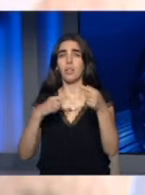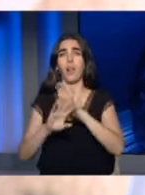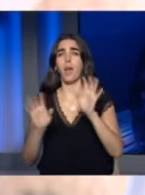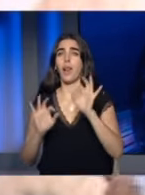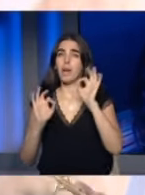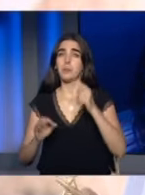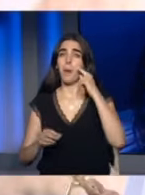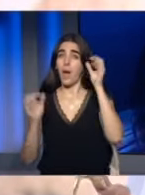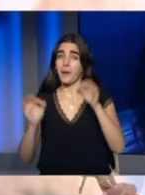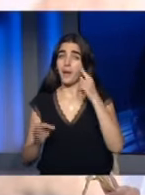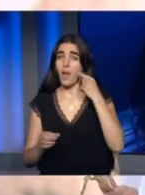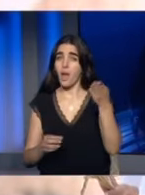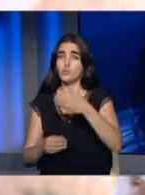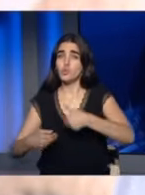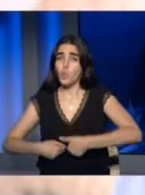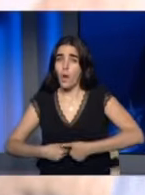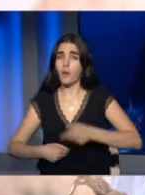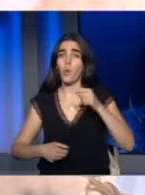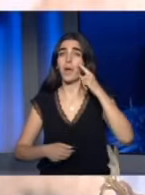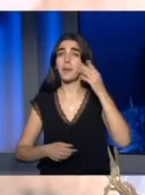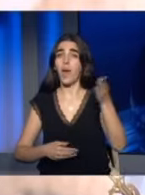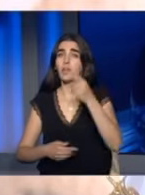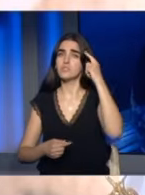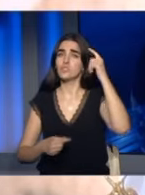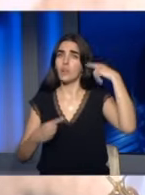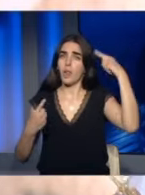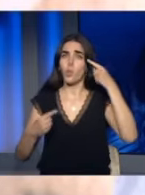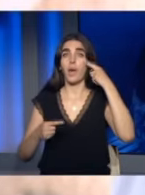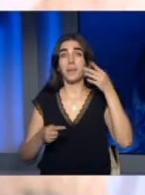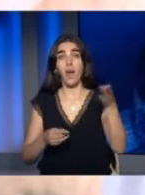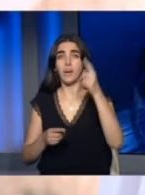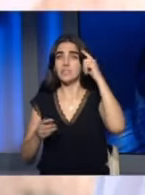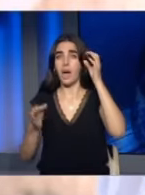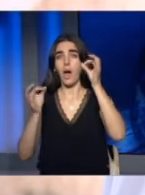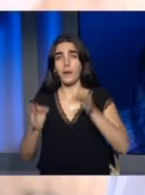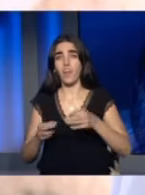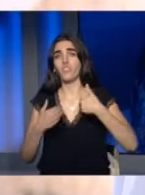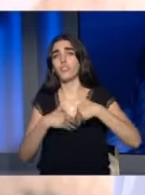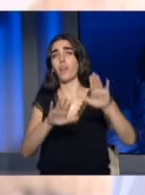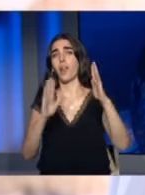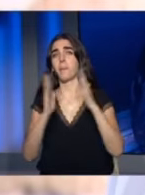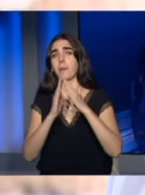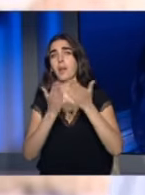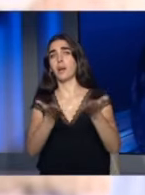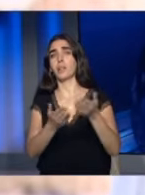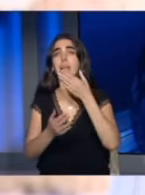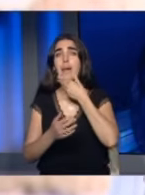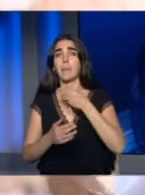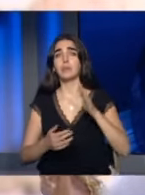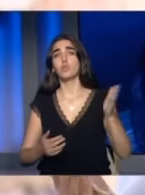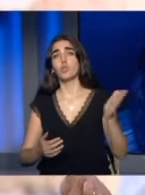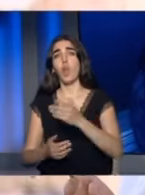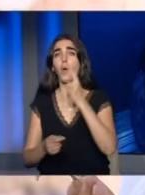قرروا يقتلوا الناس وقرروا يجوعوا الناس وقرروا يشرد الناس وقرروا